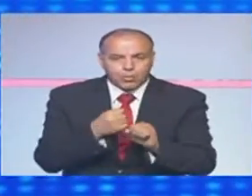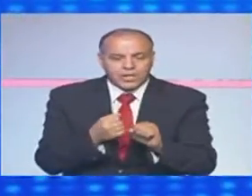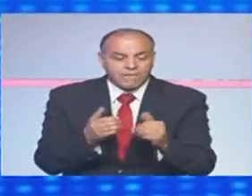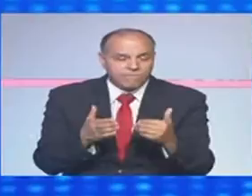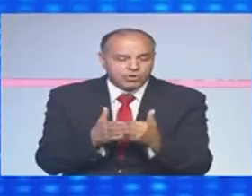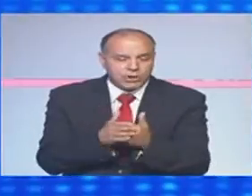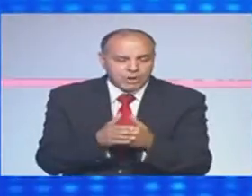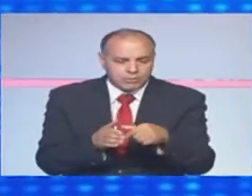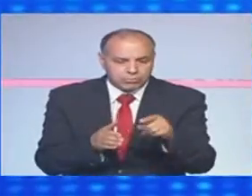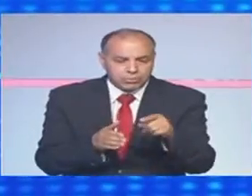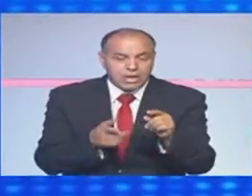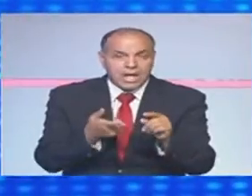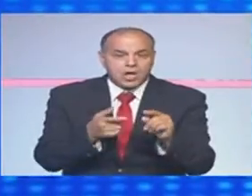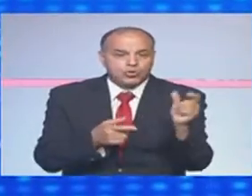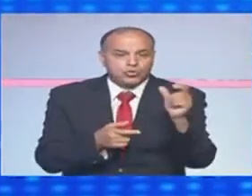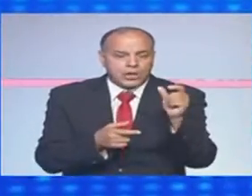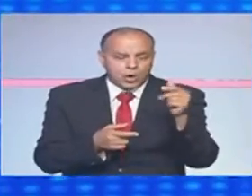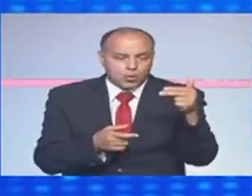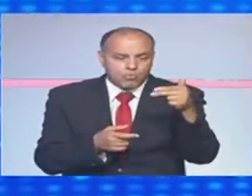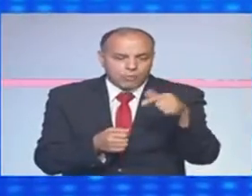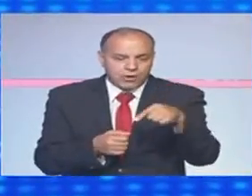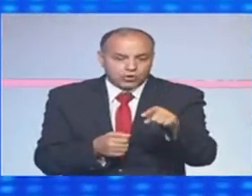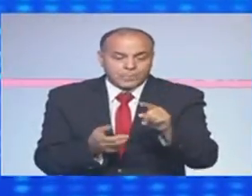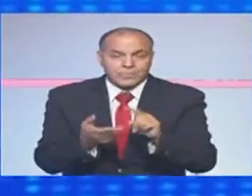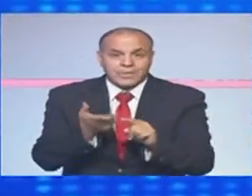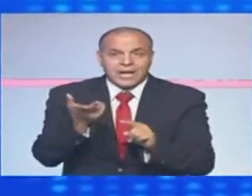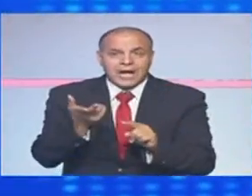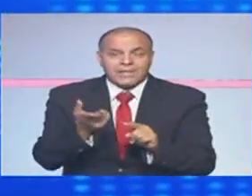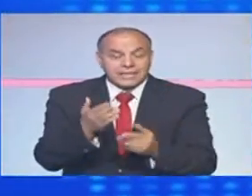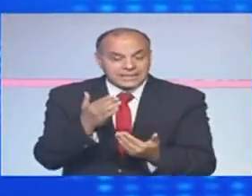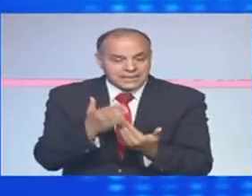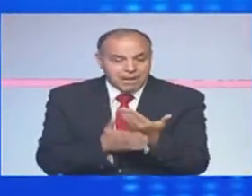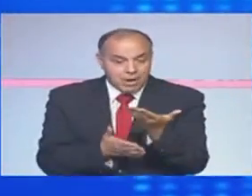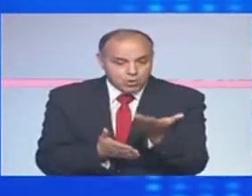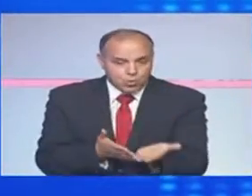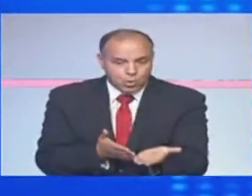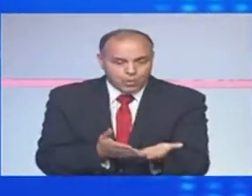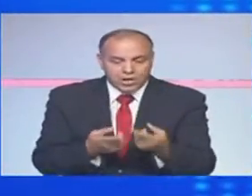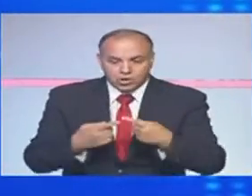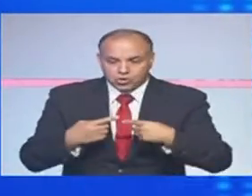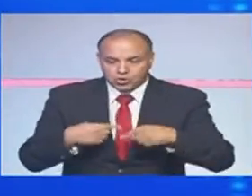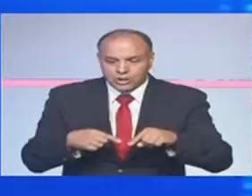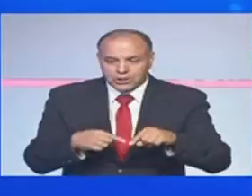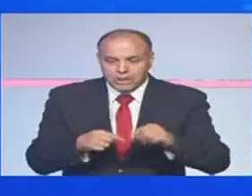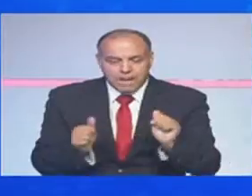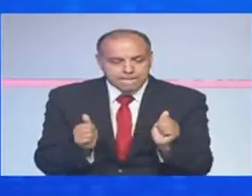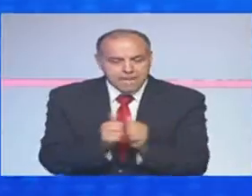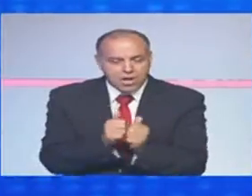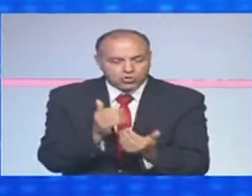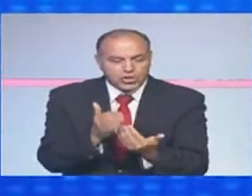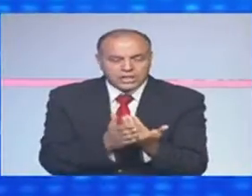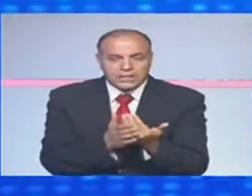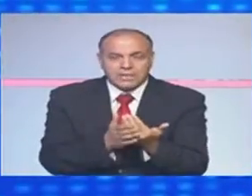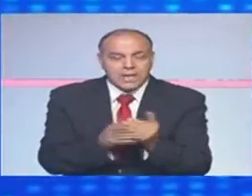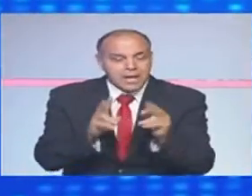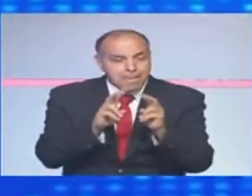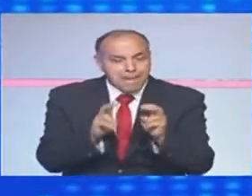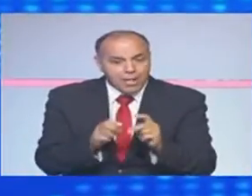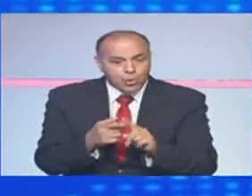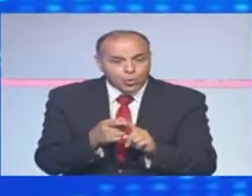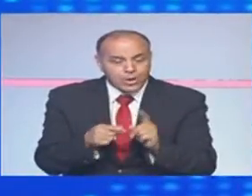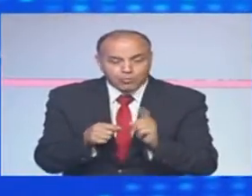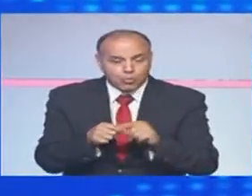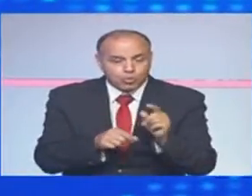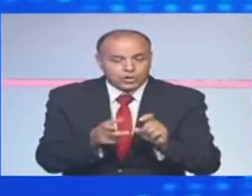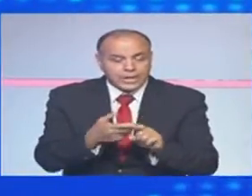جزيره جربه خلال شهري نوفمبر المقبل التامت صباح اليوم جلسه تنسيقيه جديده تدارس خلالها